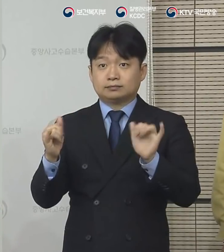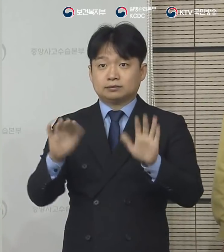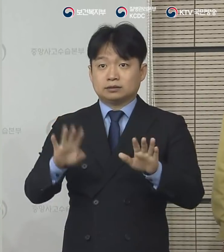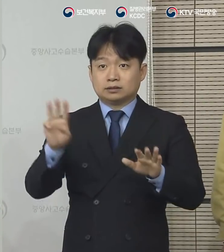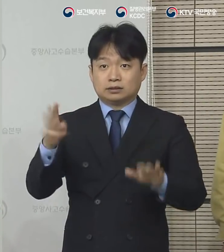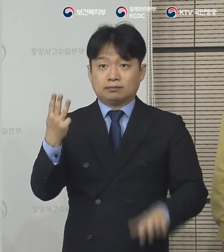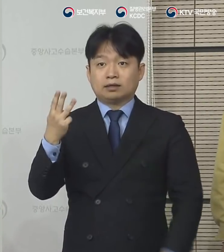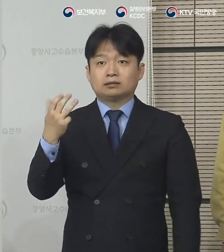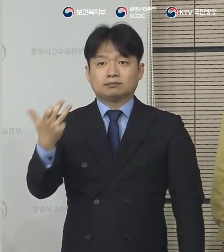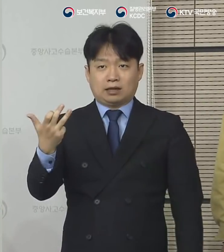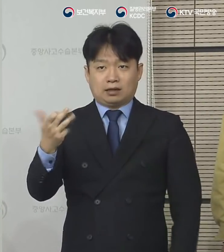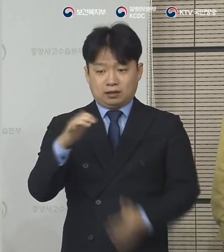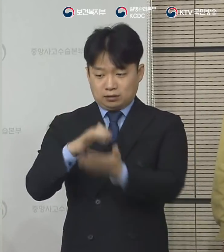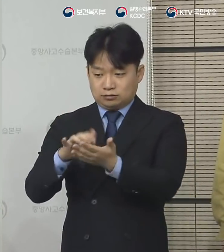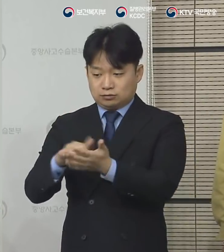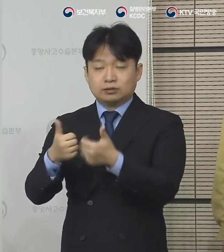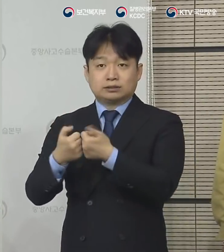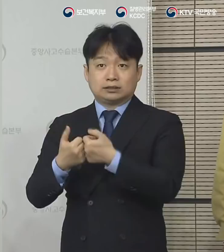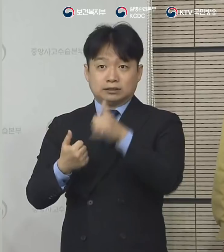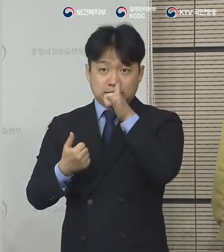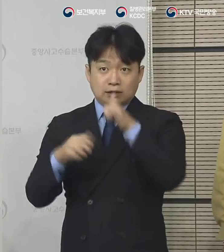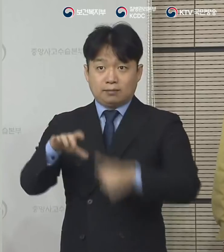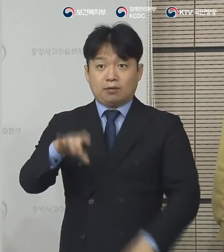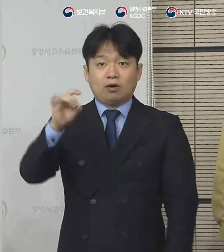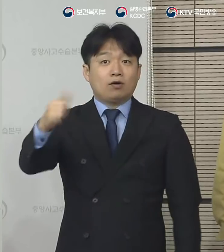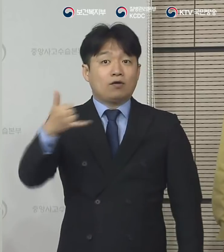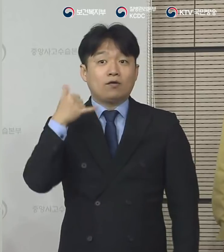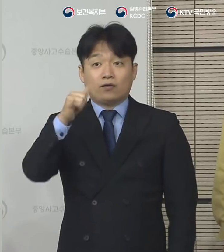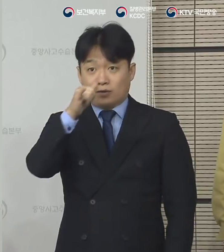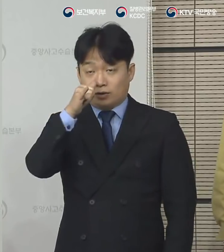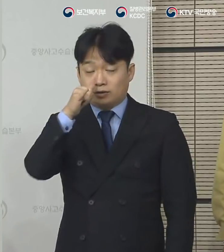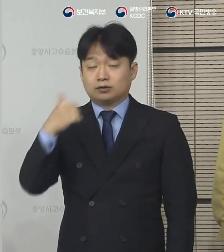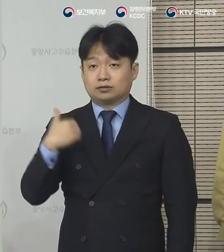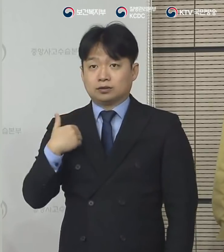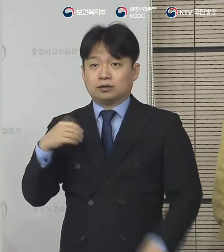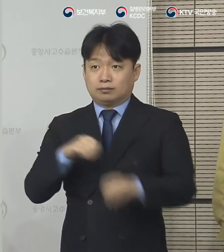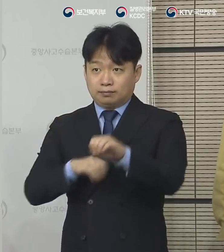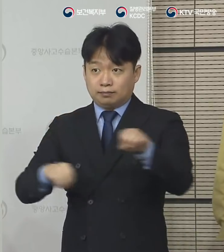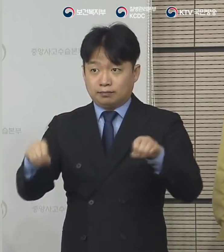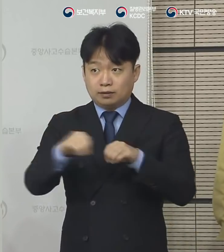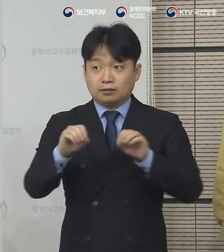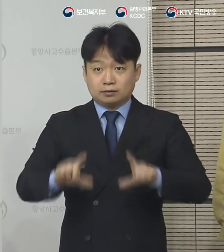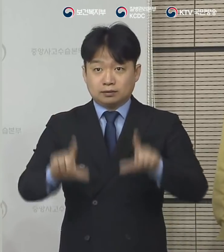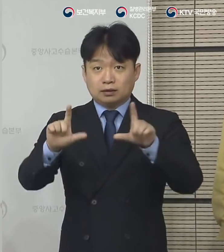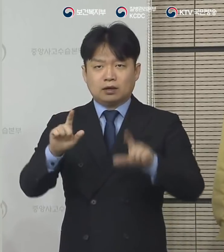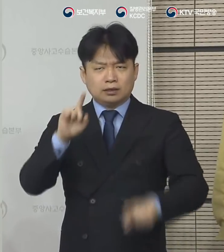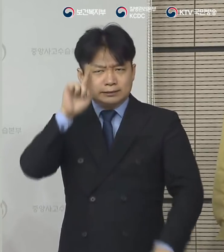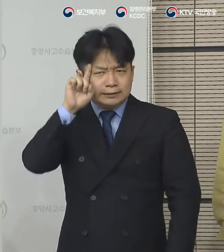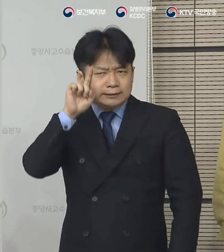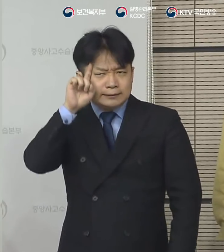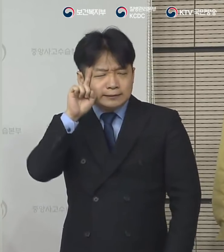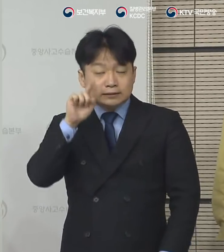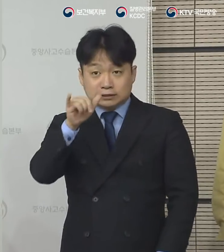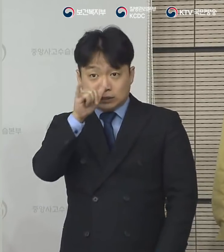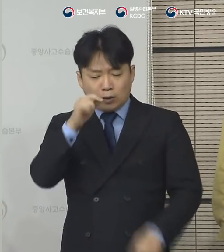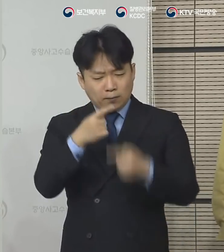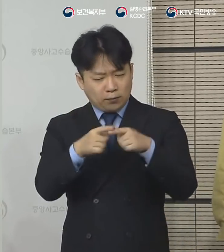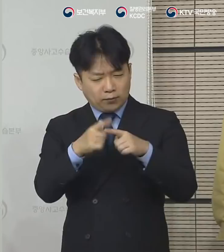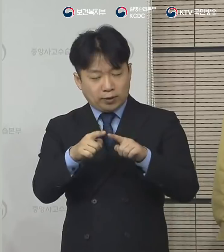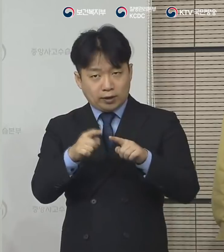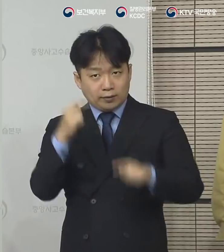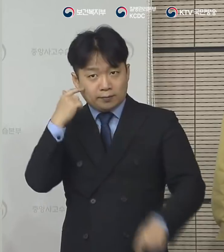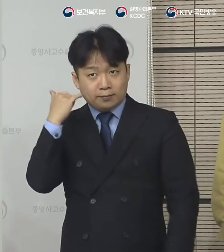318건에 대한 상담이 이루어졌습니다. 이제 먼저 전화를 거신 분도 있고 저희가 이제 먼저 입소하신 날 스트레스 수준을 평가해서